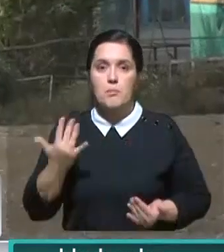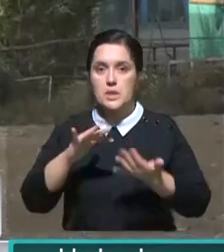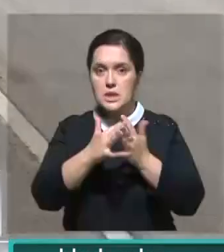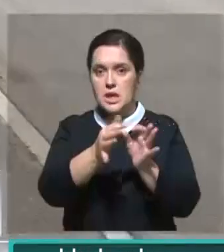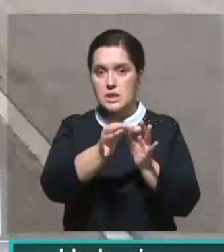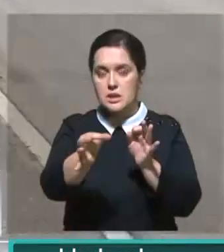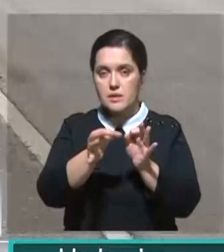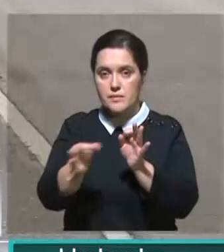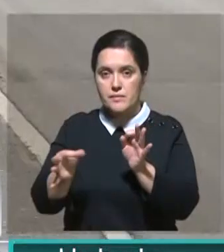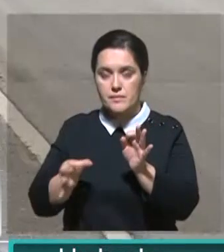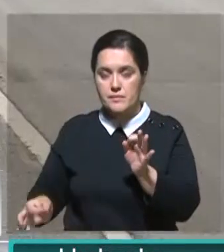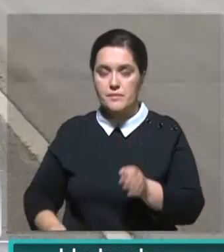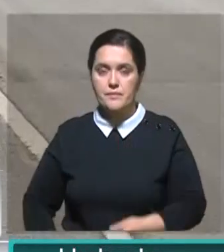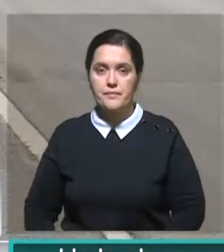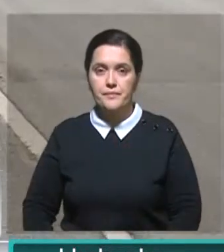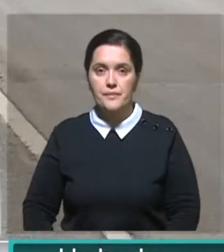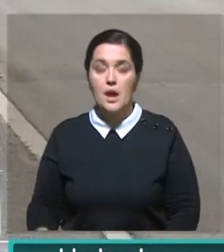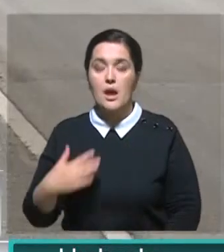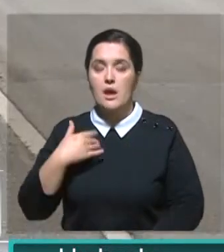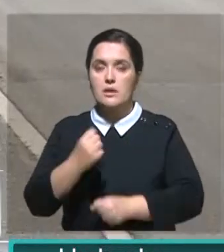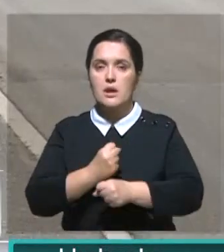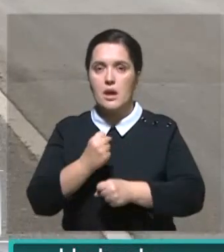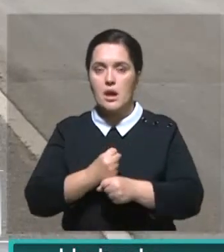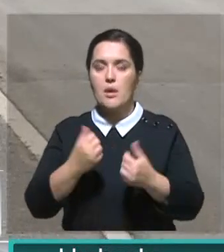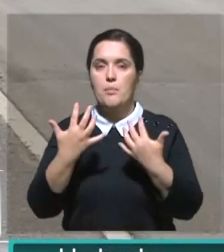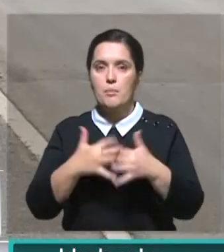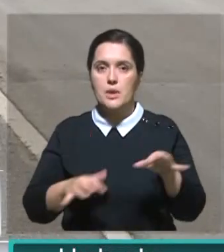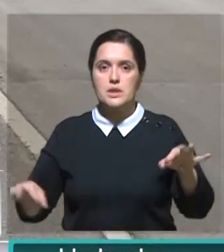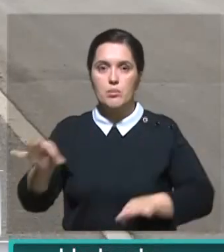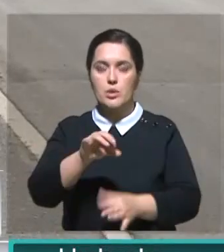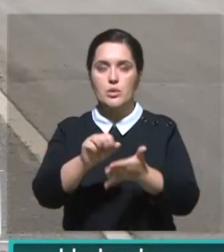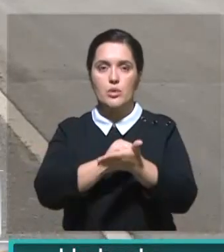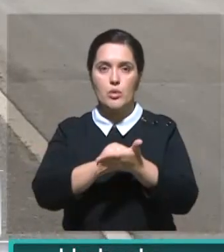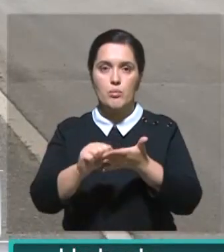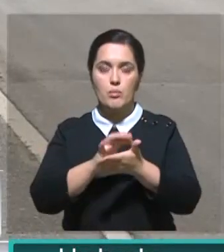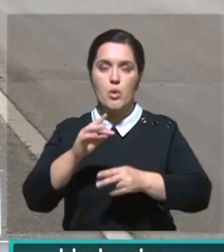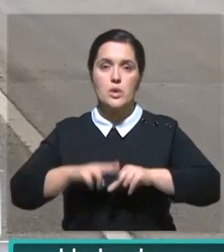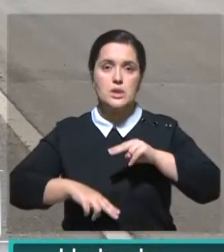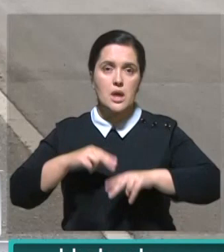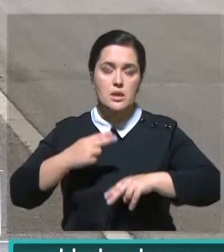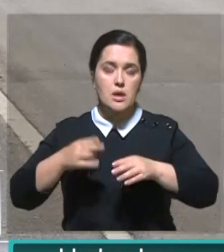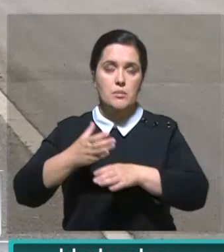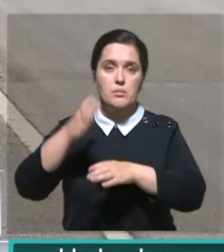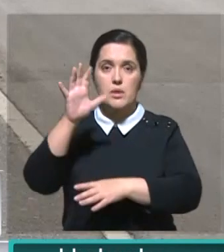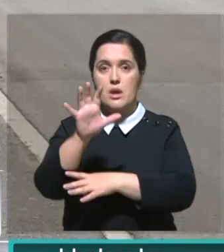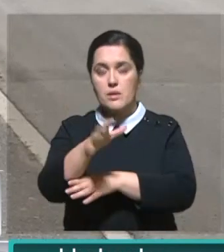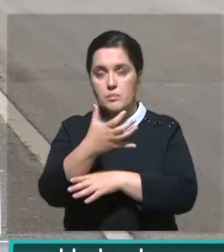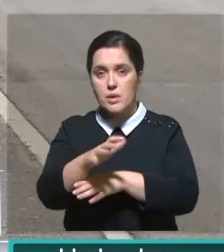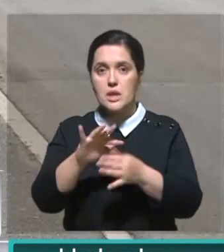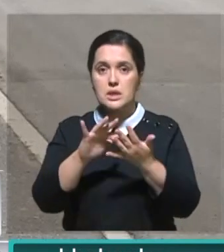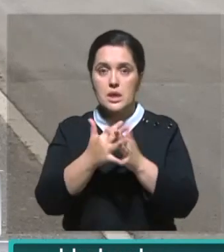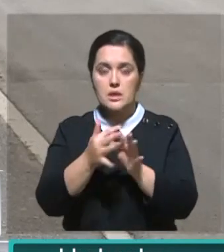округов. Нашим отделом проводится разработка проектно-сметной документации по строительству антенно-мачтовых сооружений данных сельских